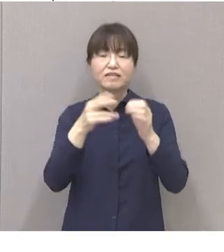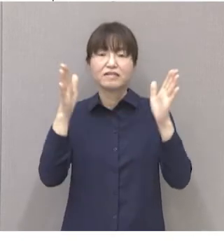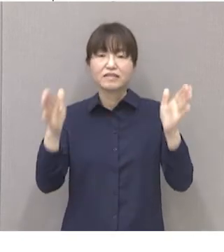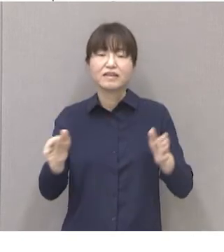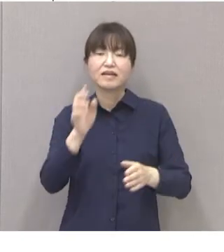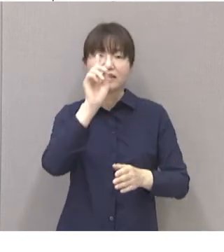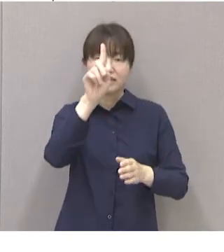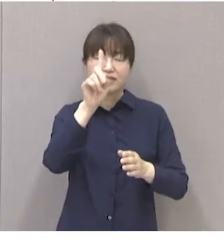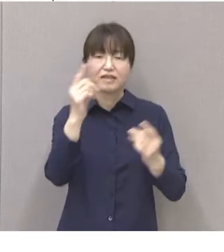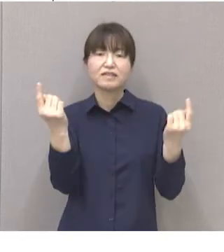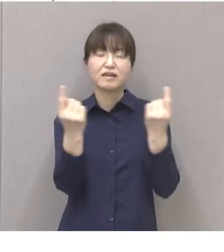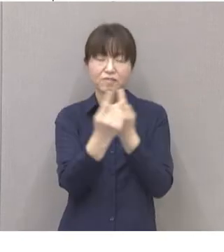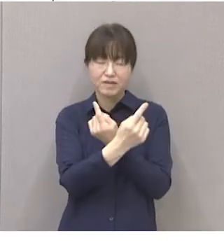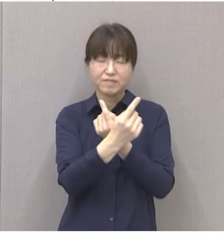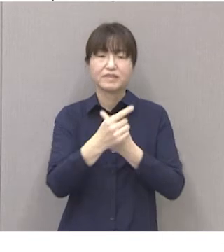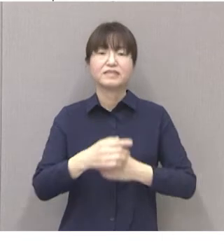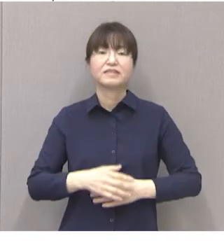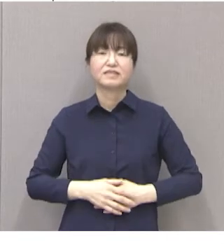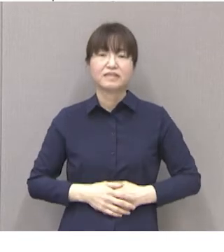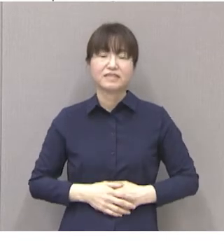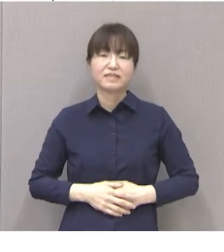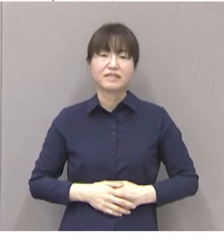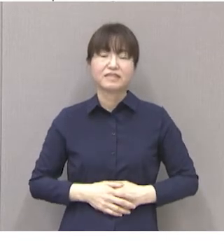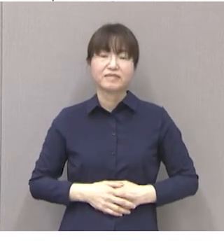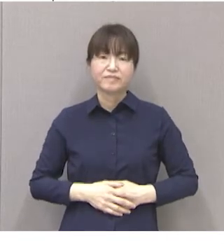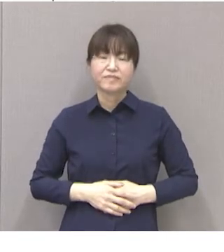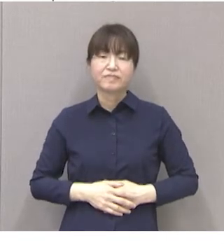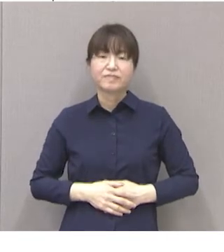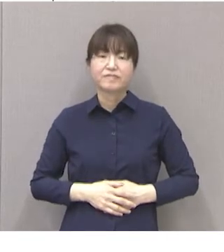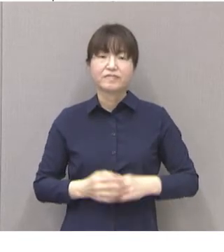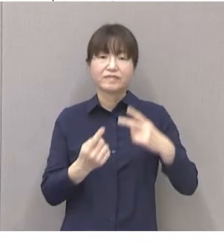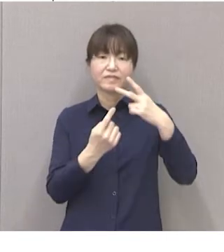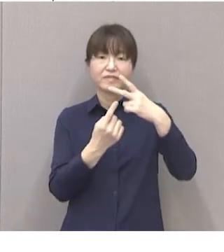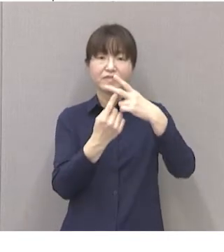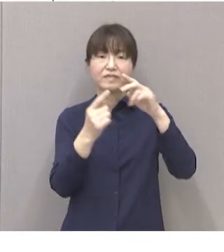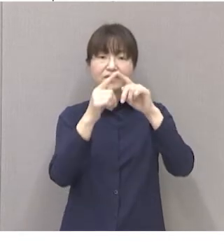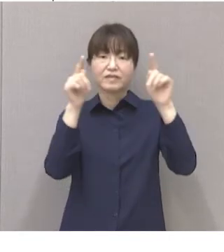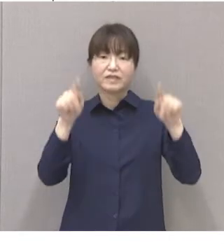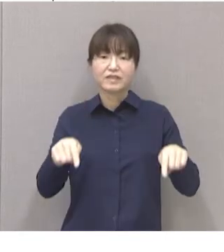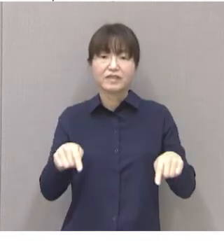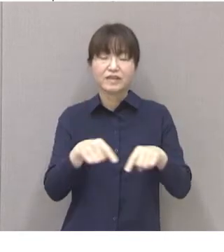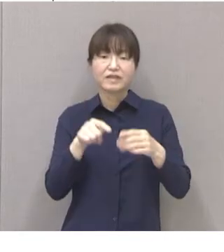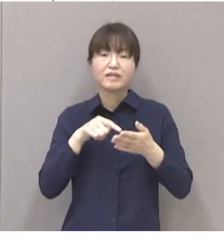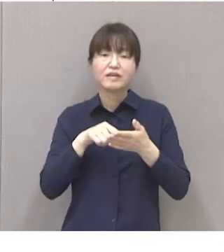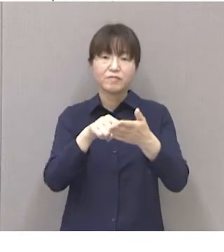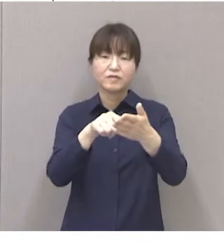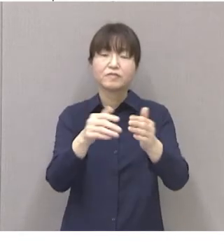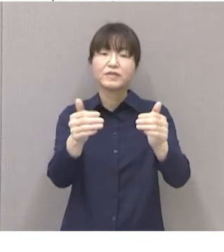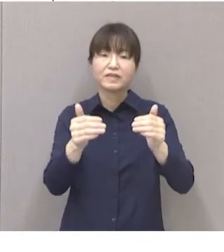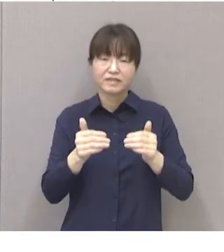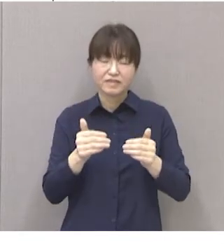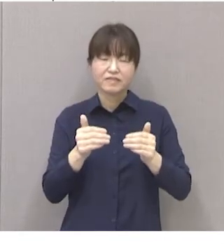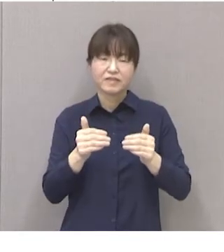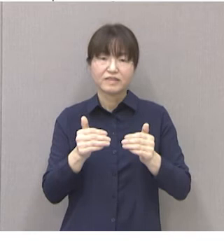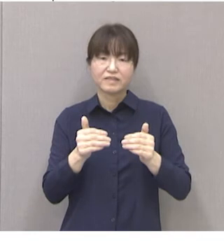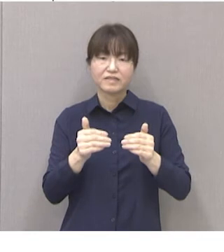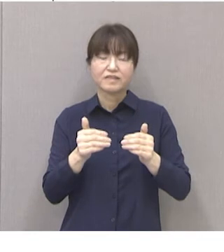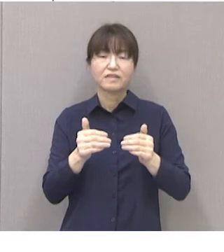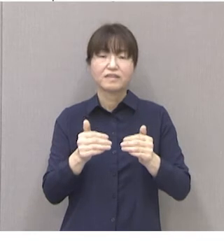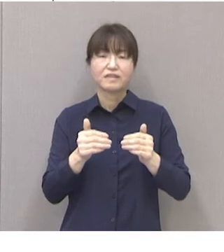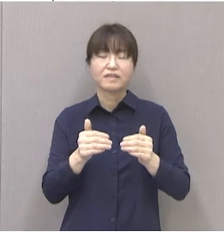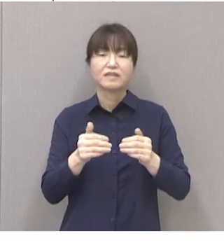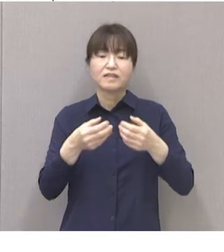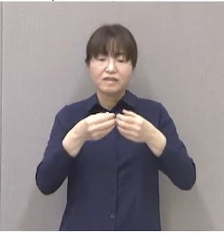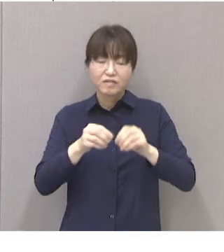いただきます健診受診をご希望の方ははがきによる申し込みが必要となります申し込み方法の詳細